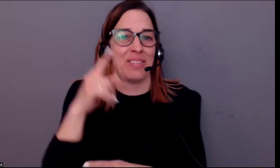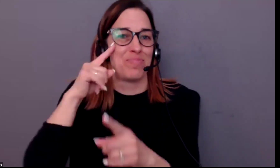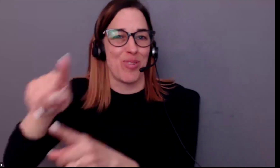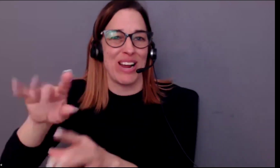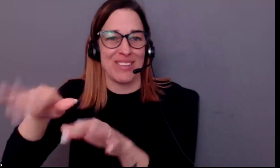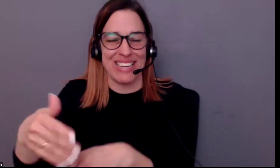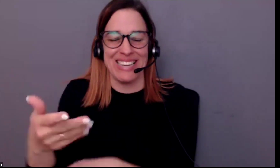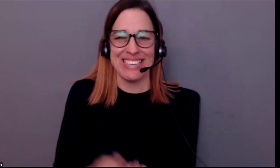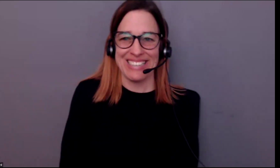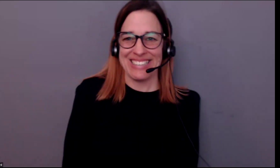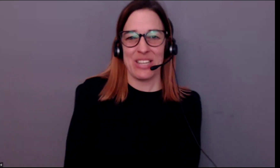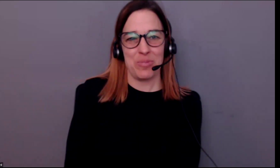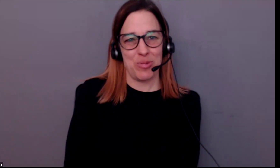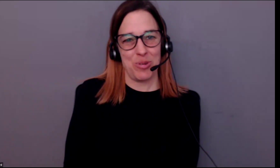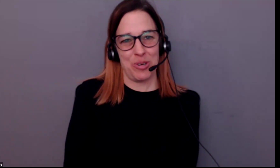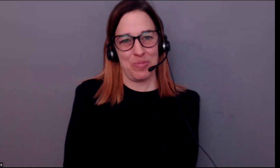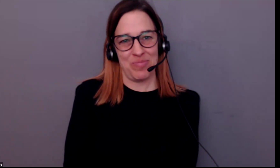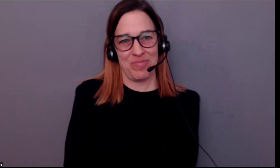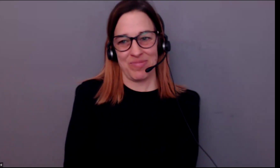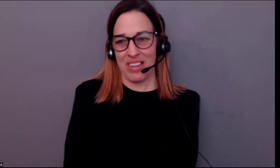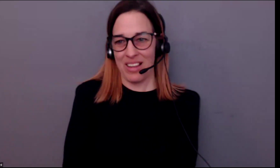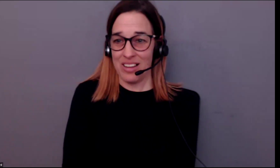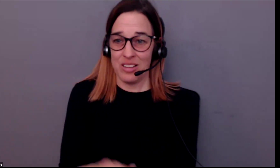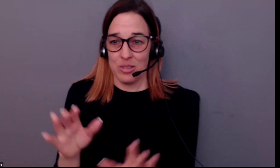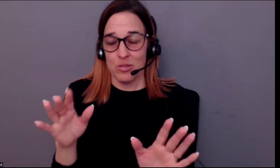parle pour elle après. C'est un peu.